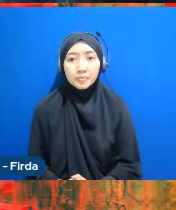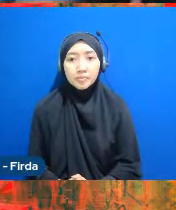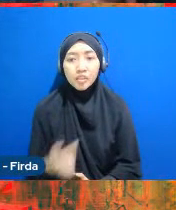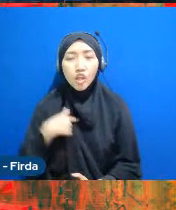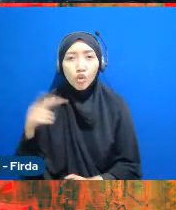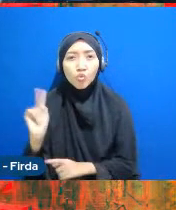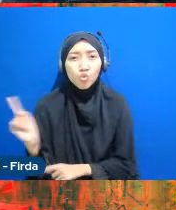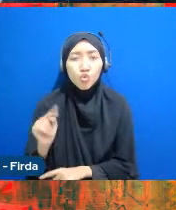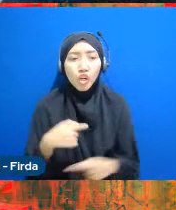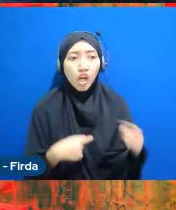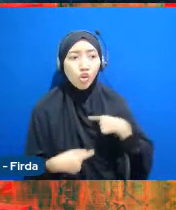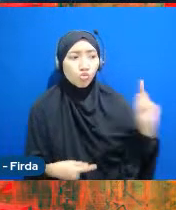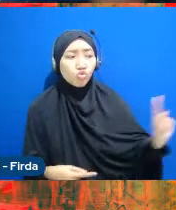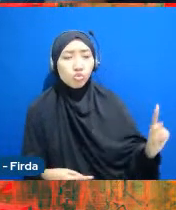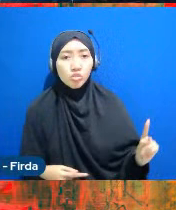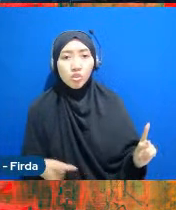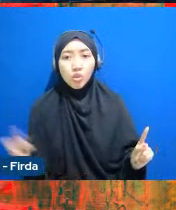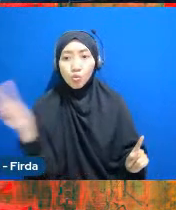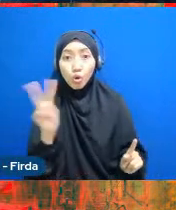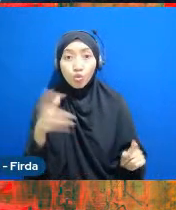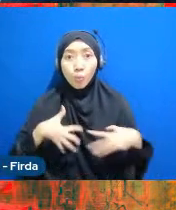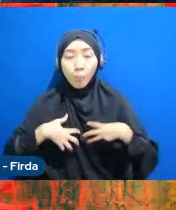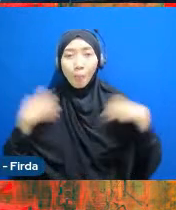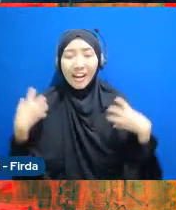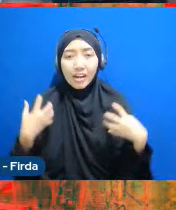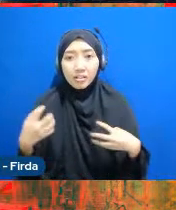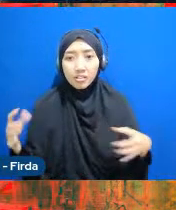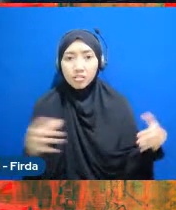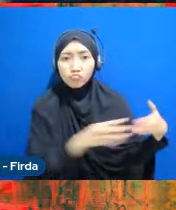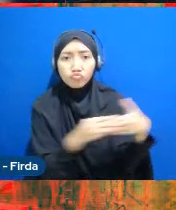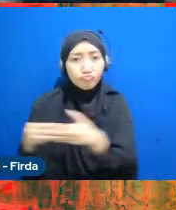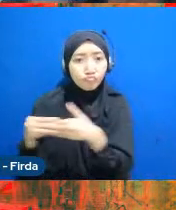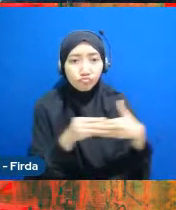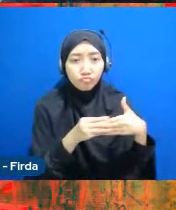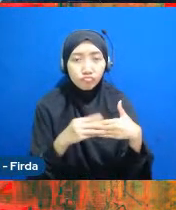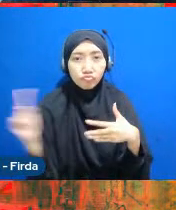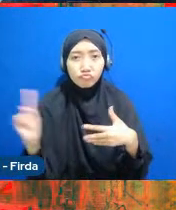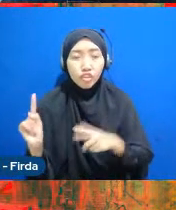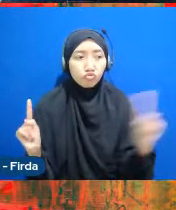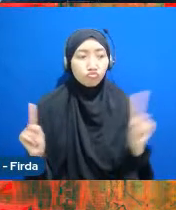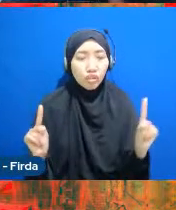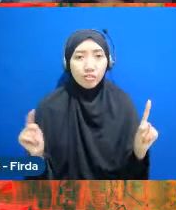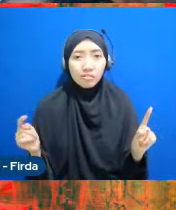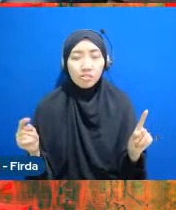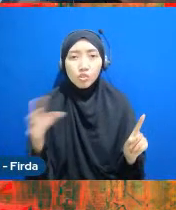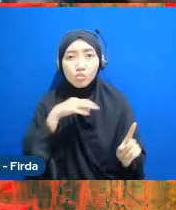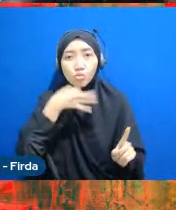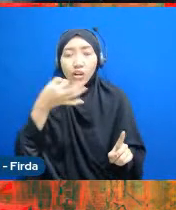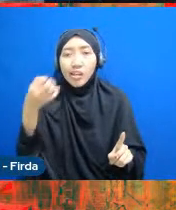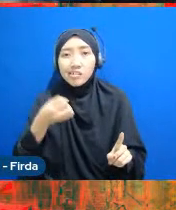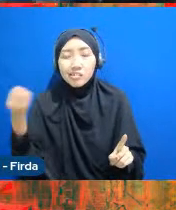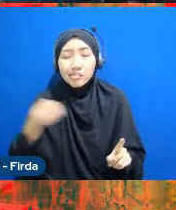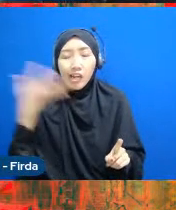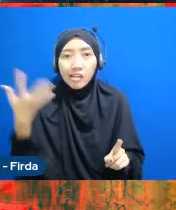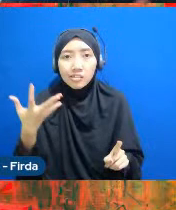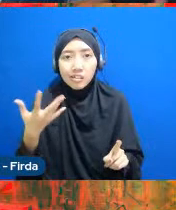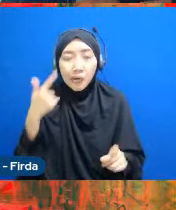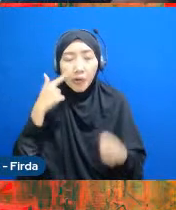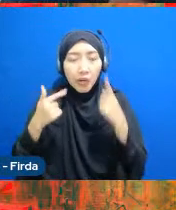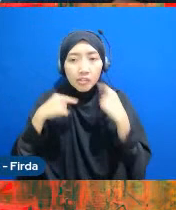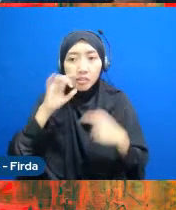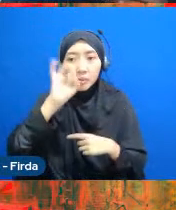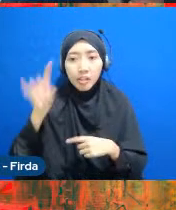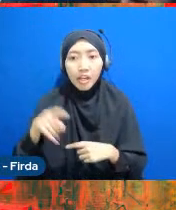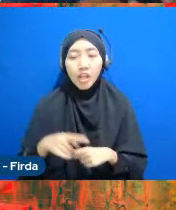Aku duluan. Wah, dua-duanya marah. Nggak bisa aku duluan gitu kan. Wah, tambah keras. Wah, ada yang nangis lah, ada yang segala macam. Nah,